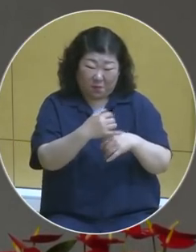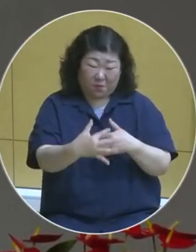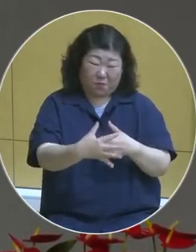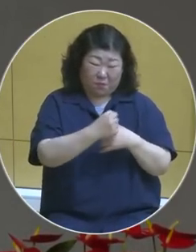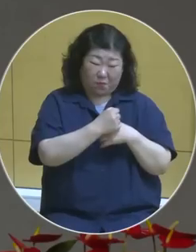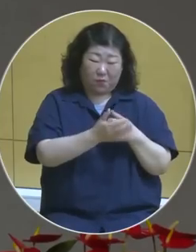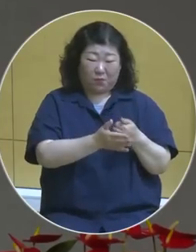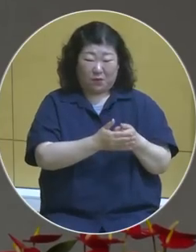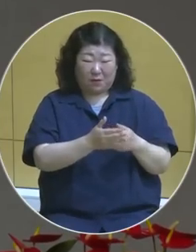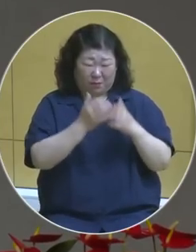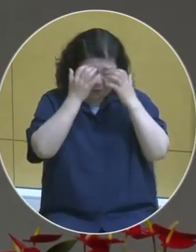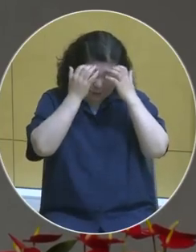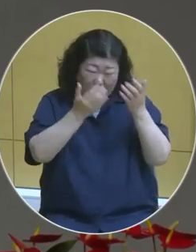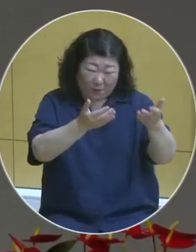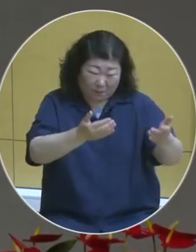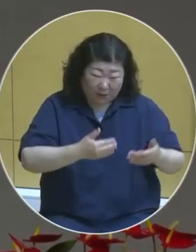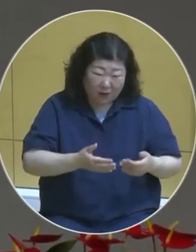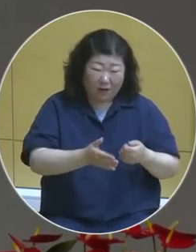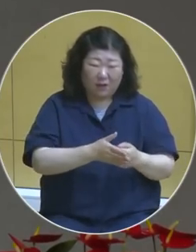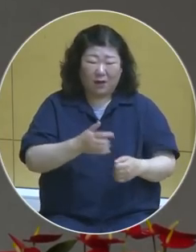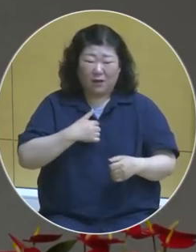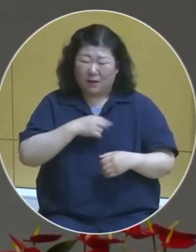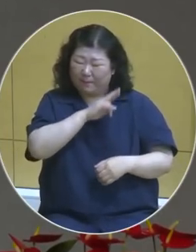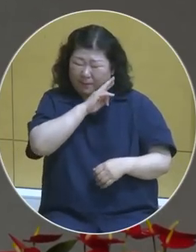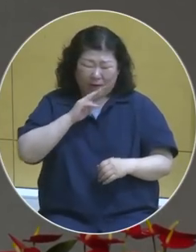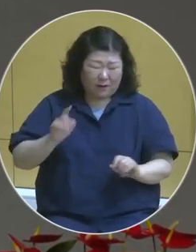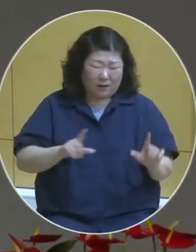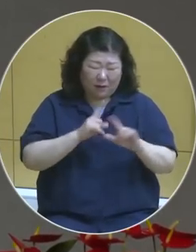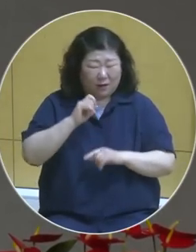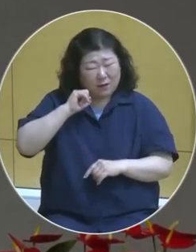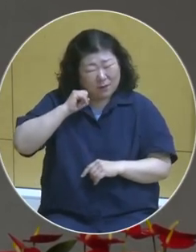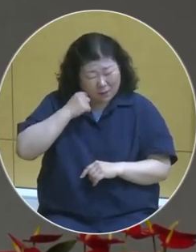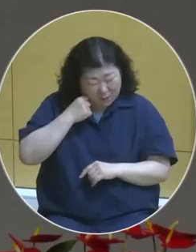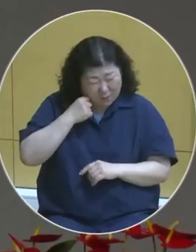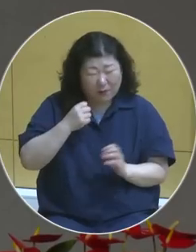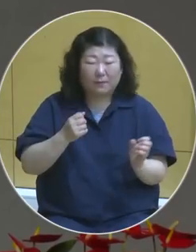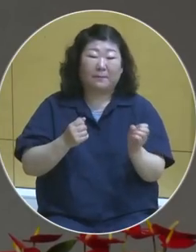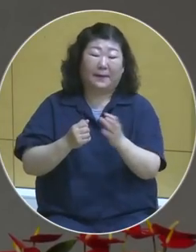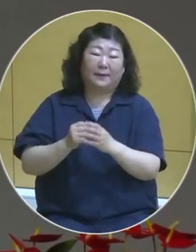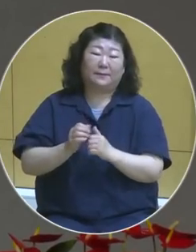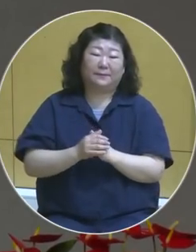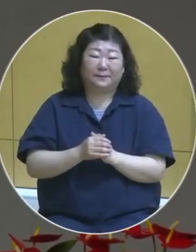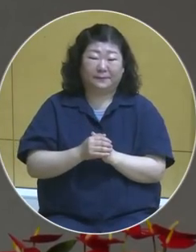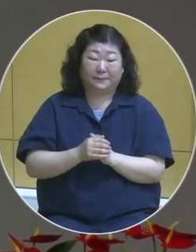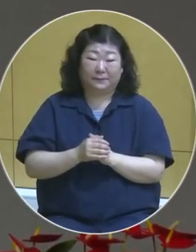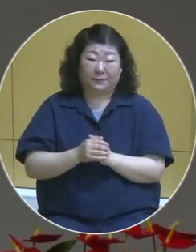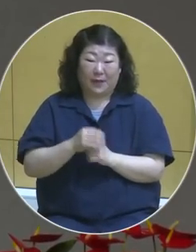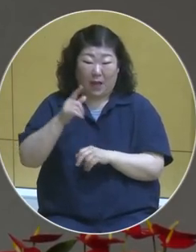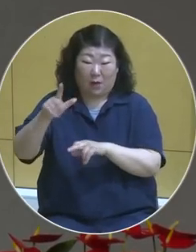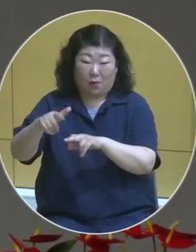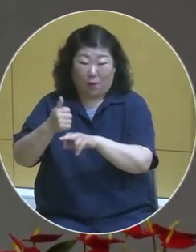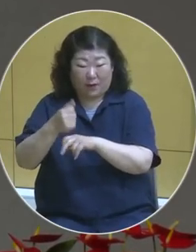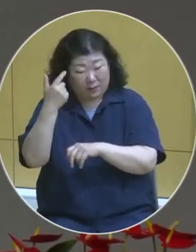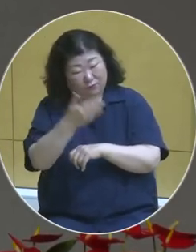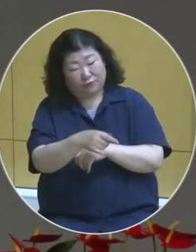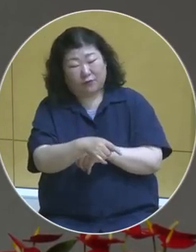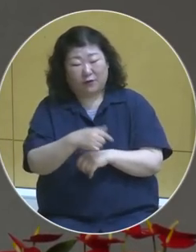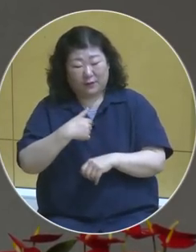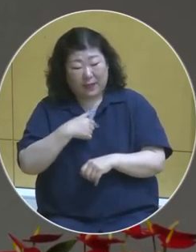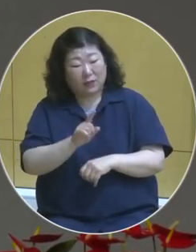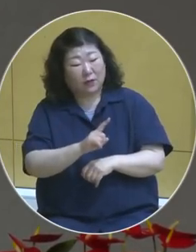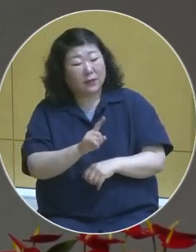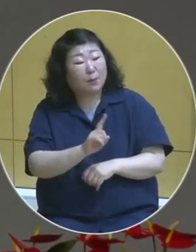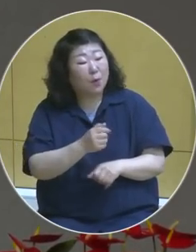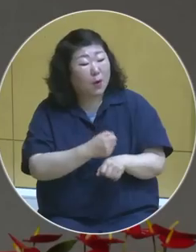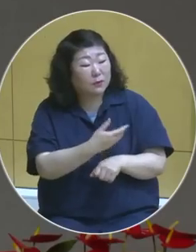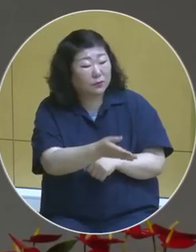있는데 제가 어떻게 편하게만 있을 수 있겠습니까? 그때 왕이 그렇게 묻습니다. 내가 너에게 뭘 해주길 원하느냐? 그런데